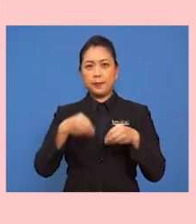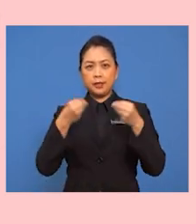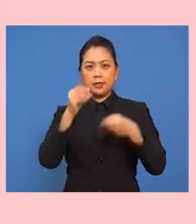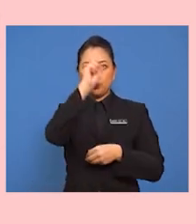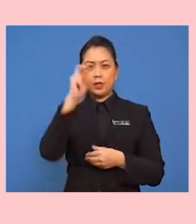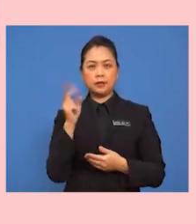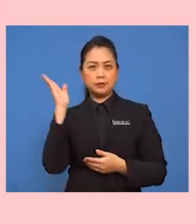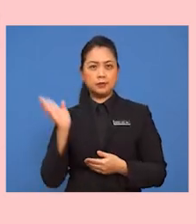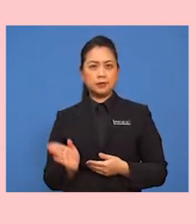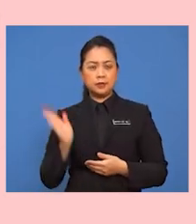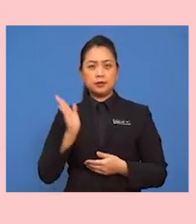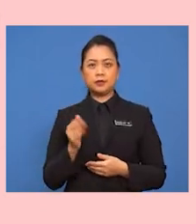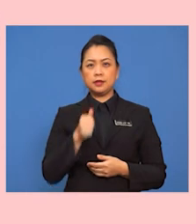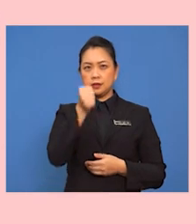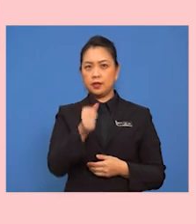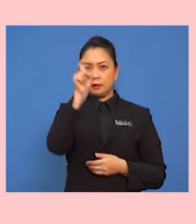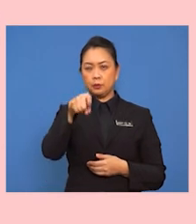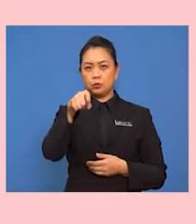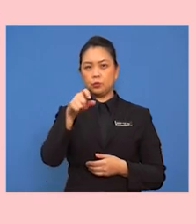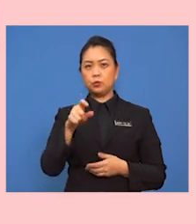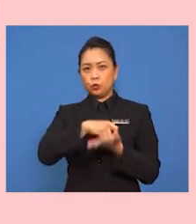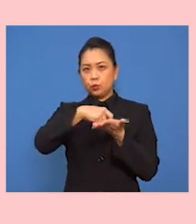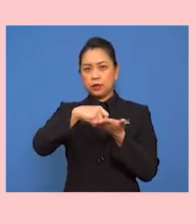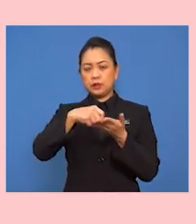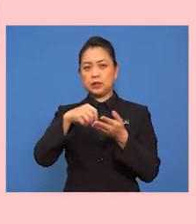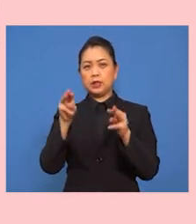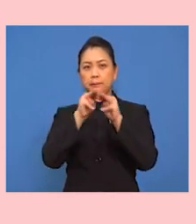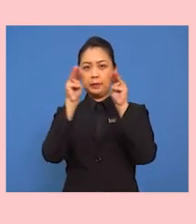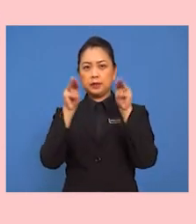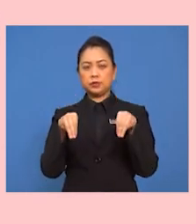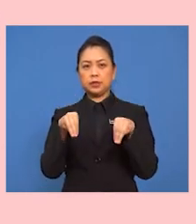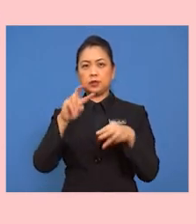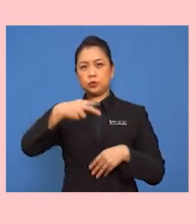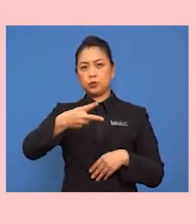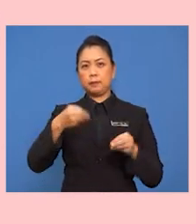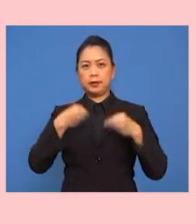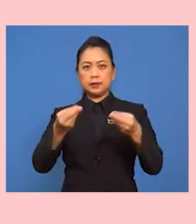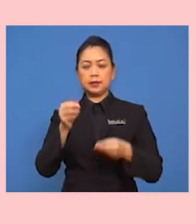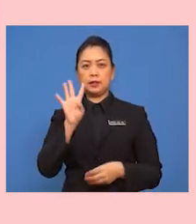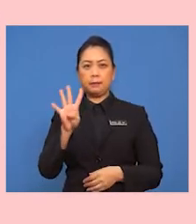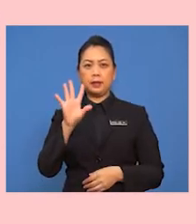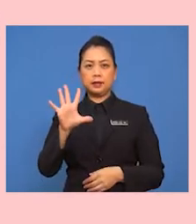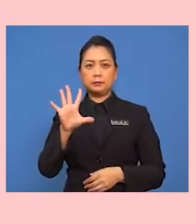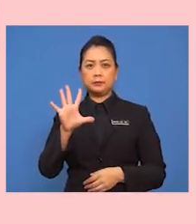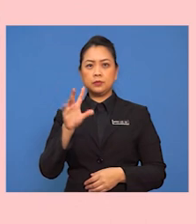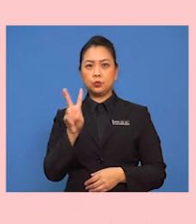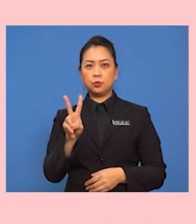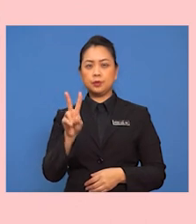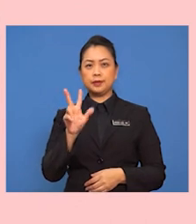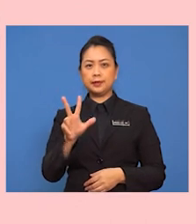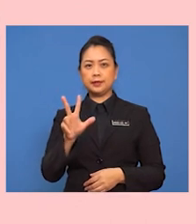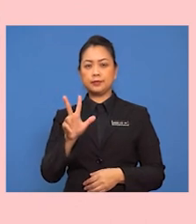ini, anda perlu menulis matriks songsang bagi 4, 5, 2,